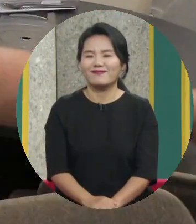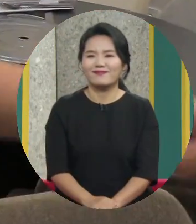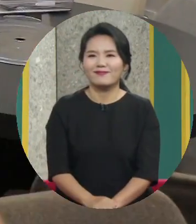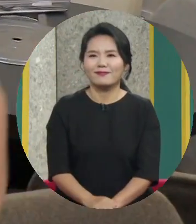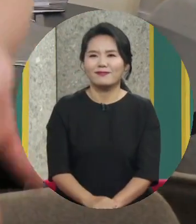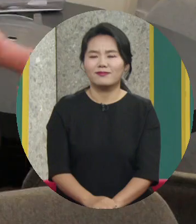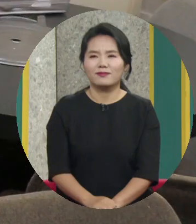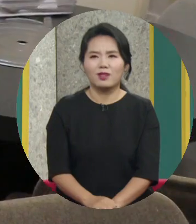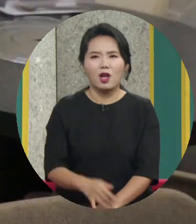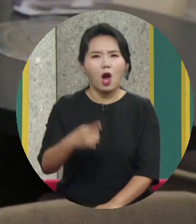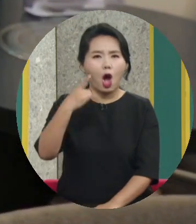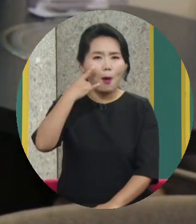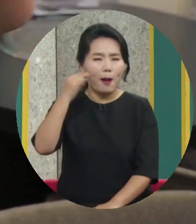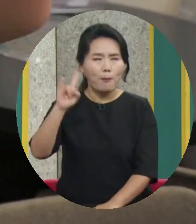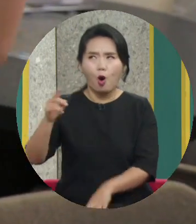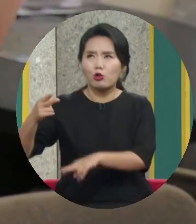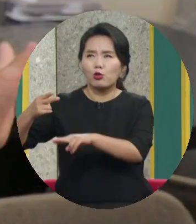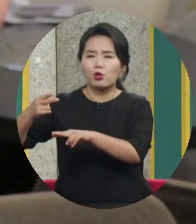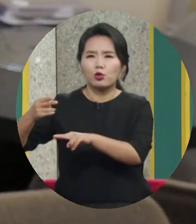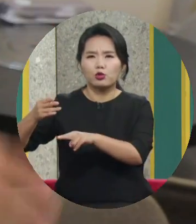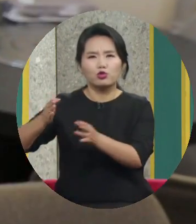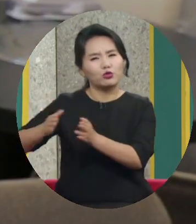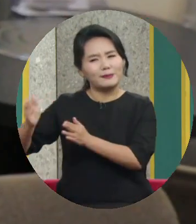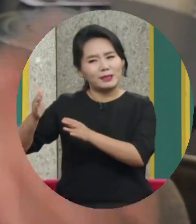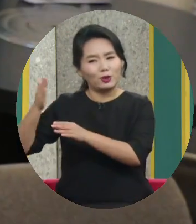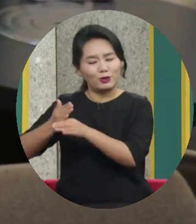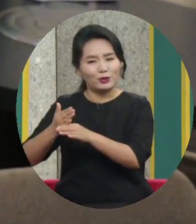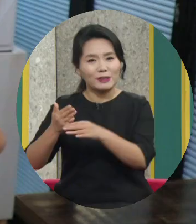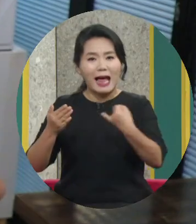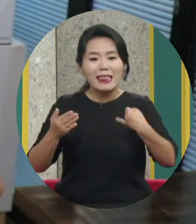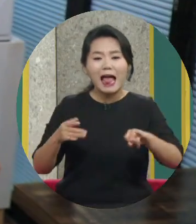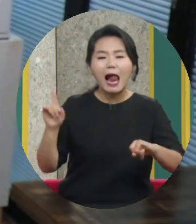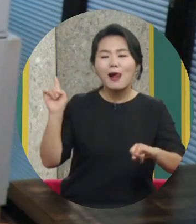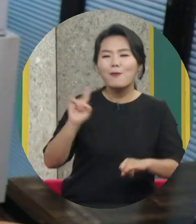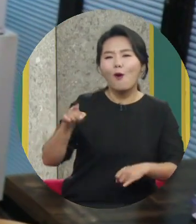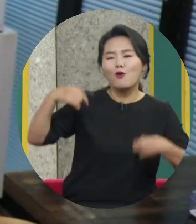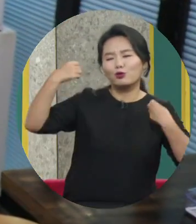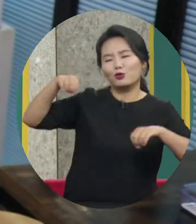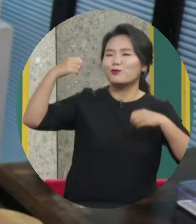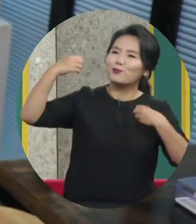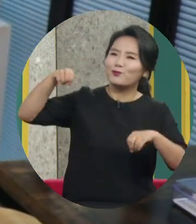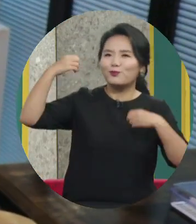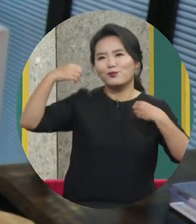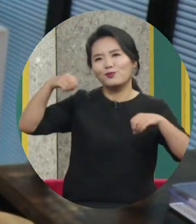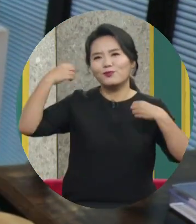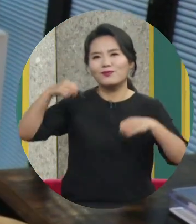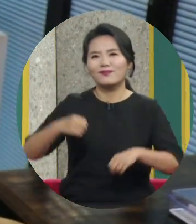엄마가 뭔가를 준비하는 동안 그새를 또 못 참고 춤을 선보입니다.